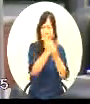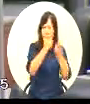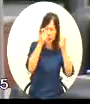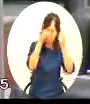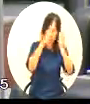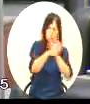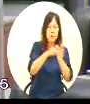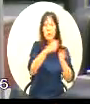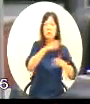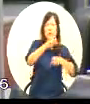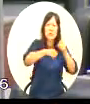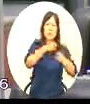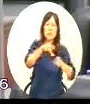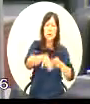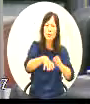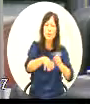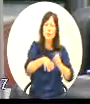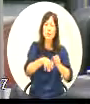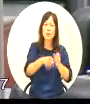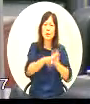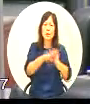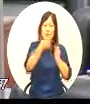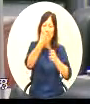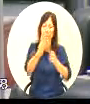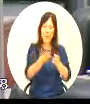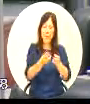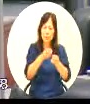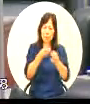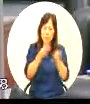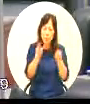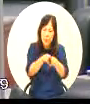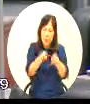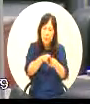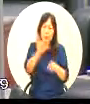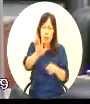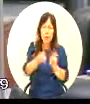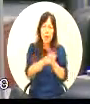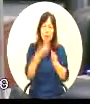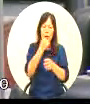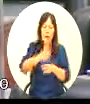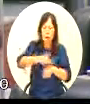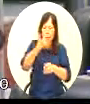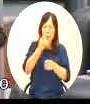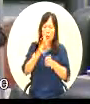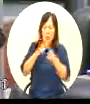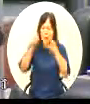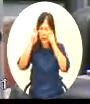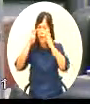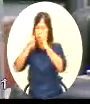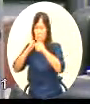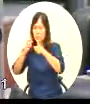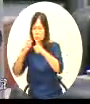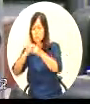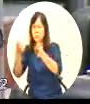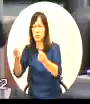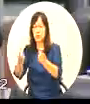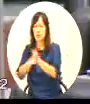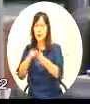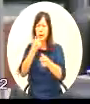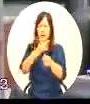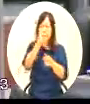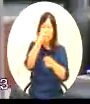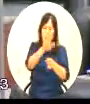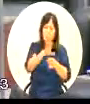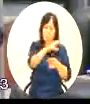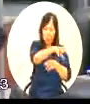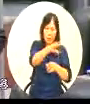环保自行车站可以哦越来越均匀哦，也许没有办法很快跟我们的高雄市区一样，但至少可以让他们有